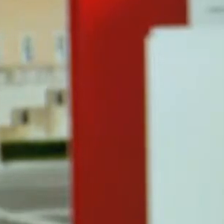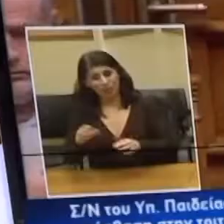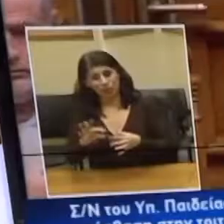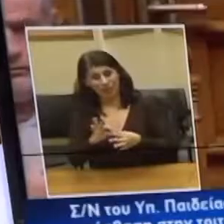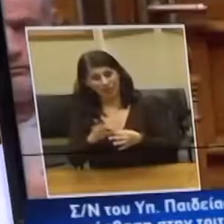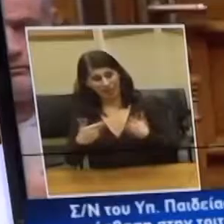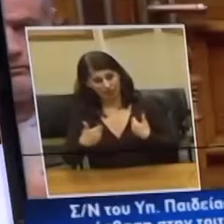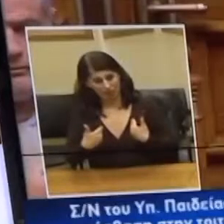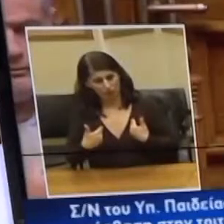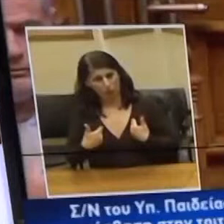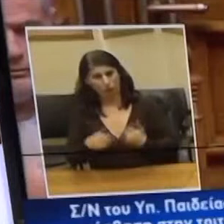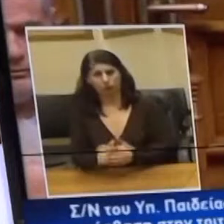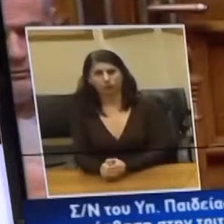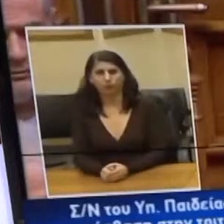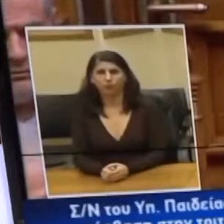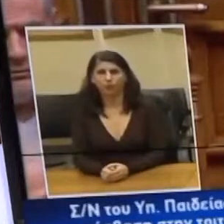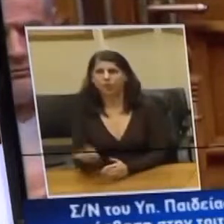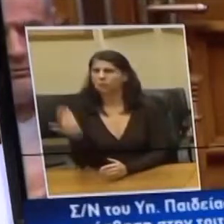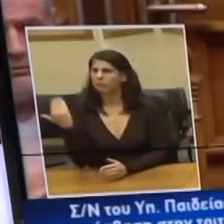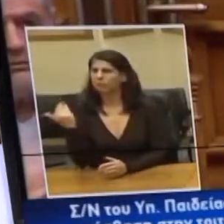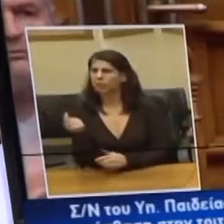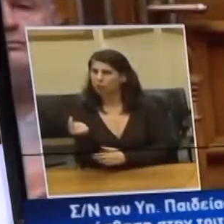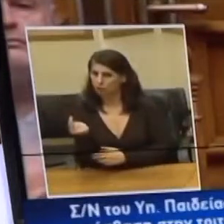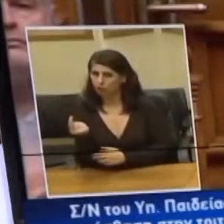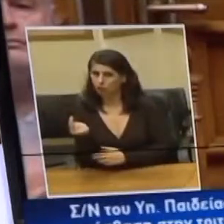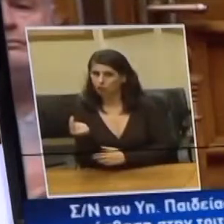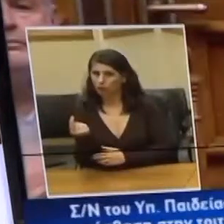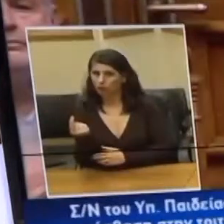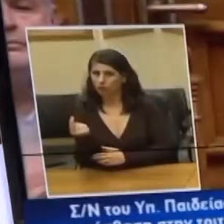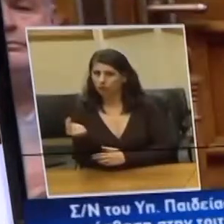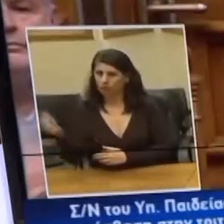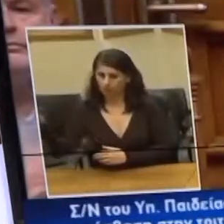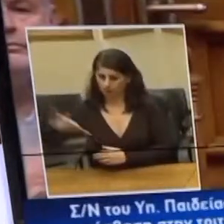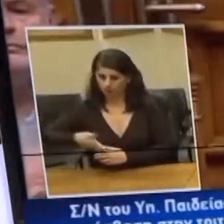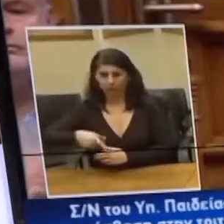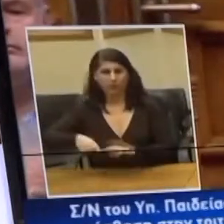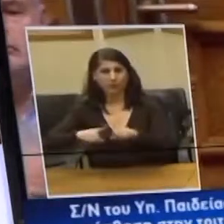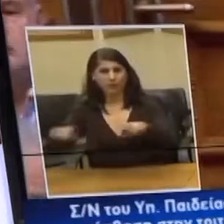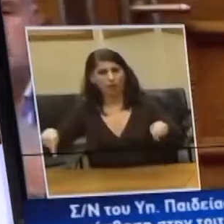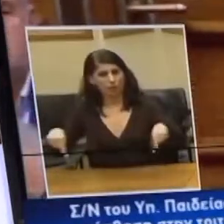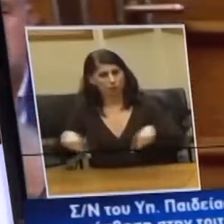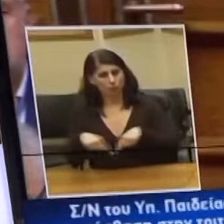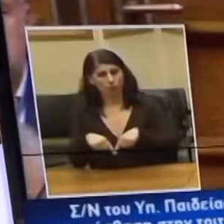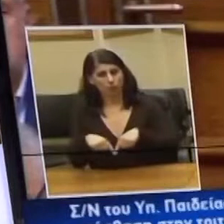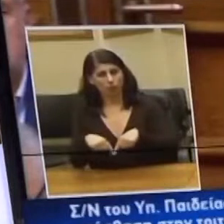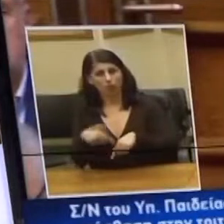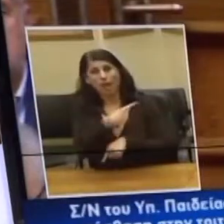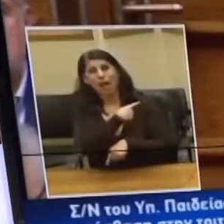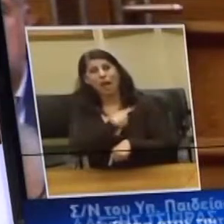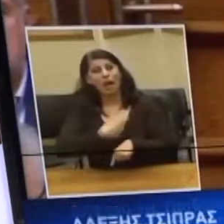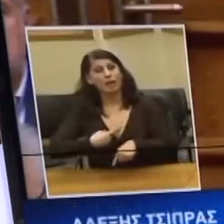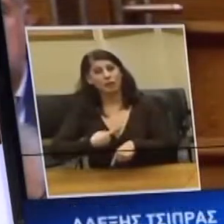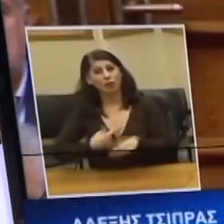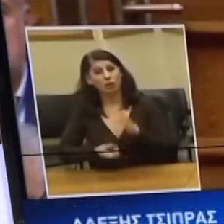Ήταν σχεδόν προαναγγελθήσα. Ήδη ξέραμε από χθες ότι ο Αλέξης Τσίπρας, εν όψη του Συμβουλίου Κορυφής